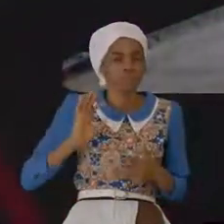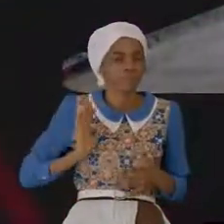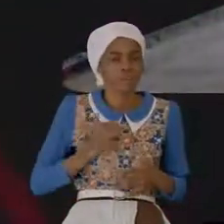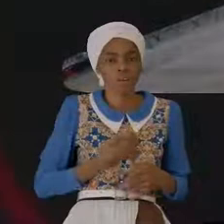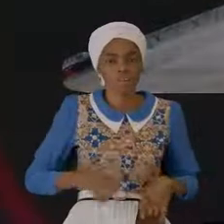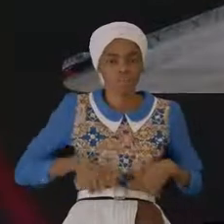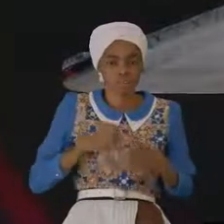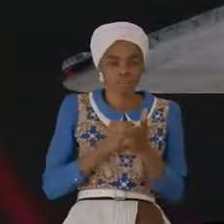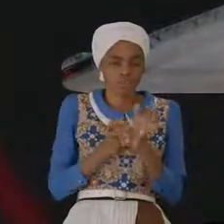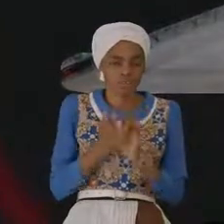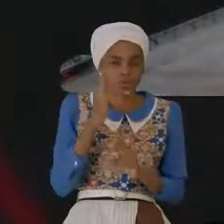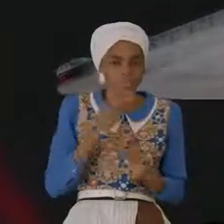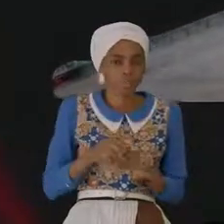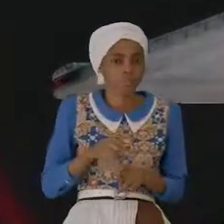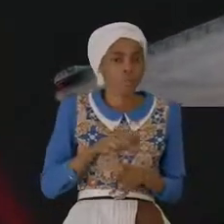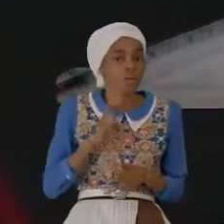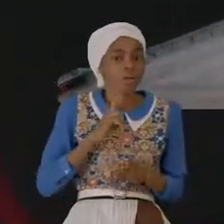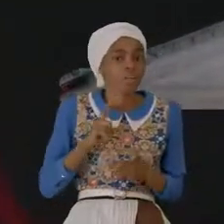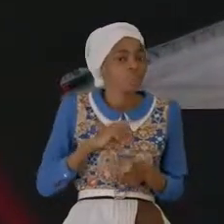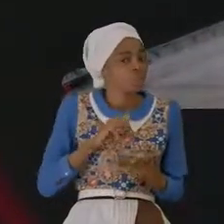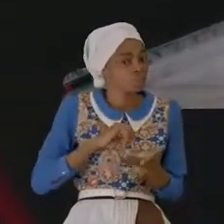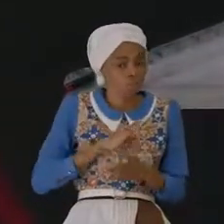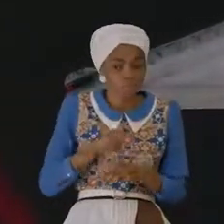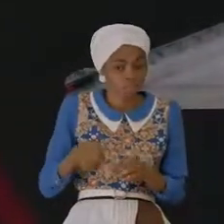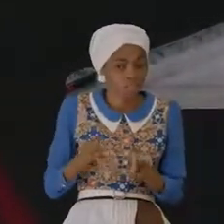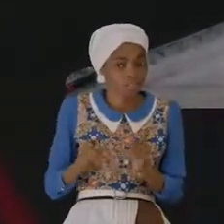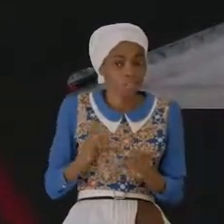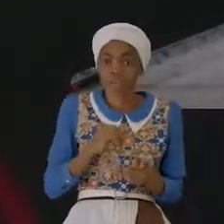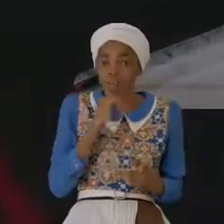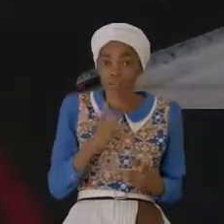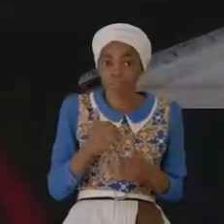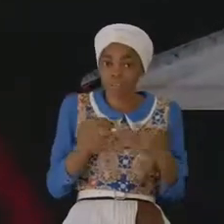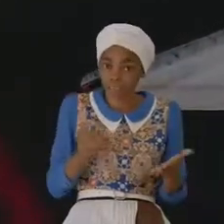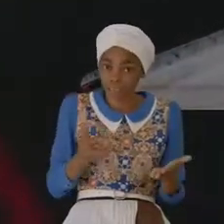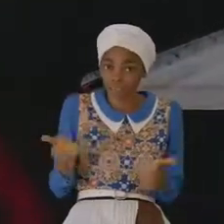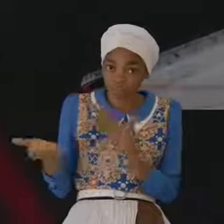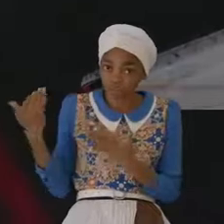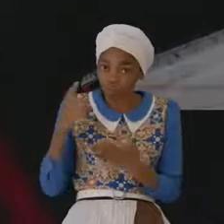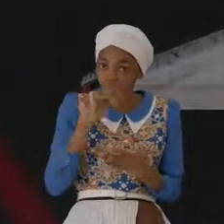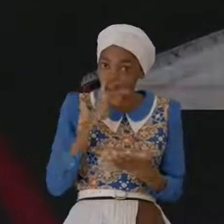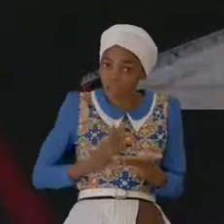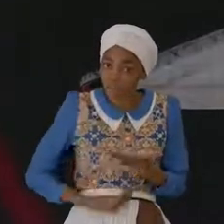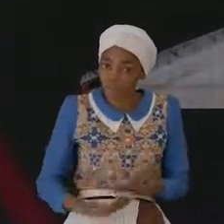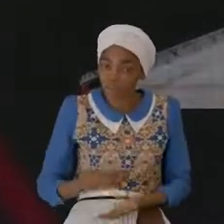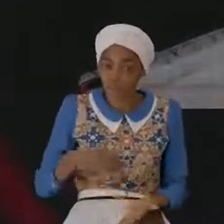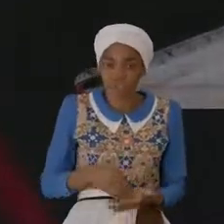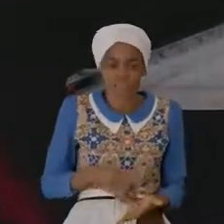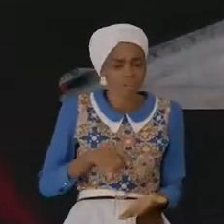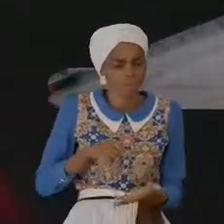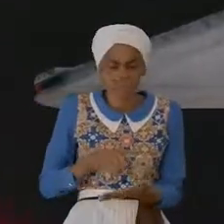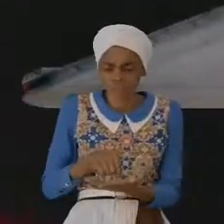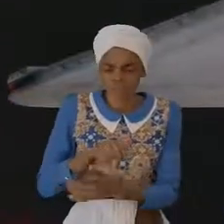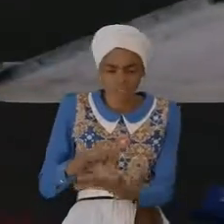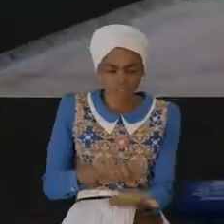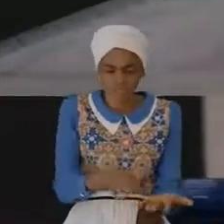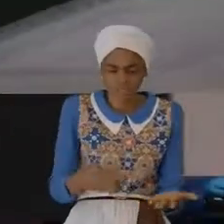vies. Ces choses n'étaient pas là lorsque nous étions authentiquement nés de nouveau. Ces choses n'étaient pas